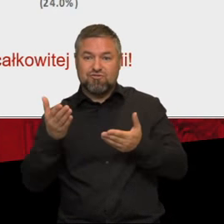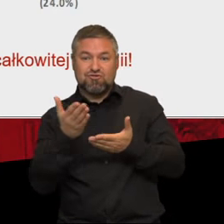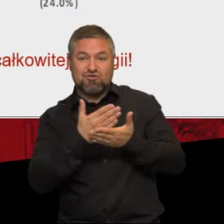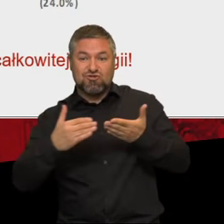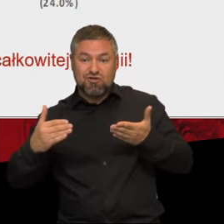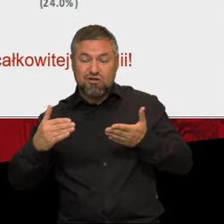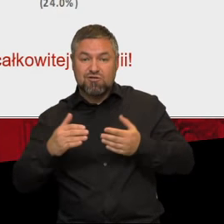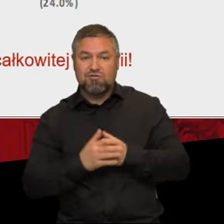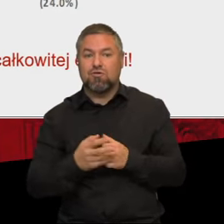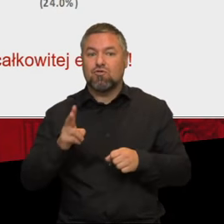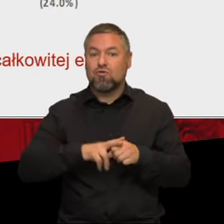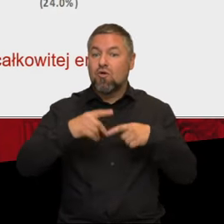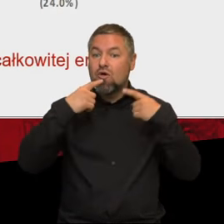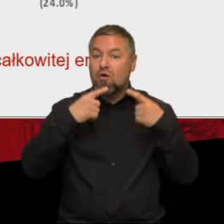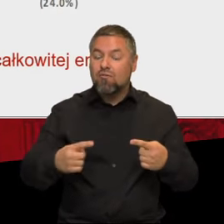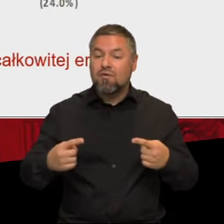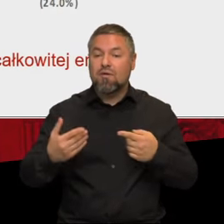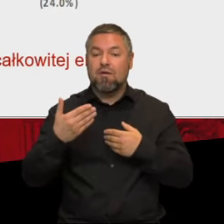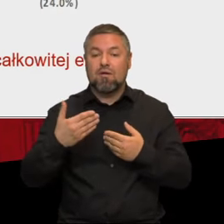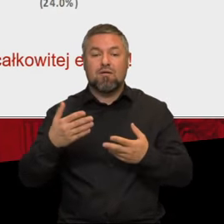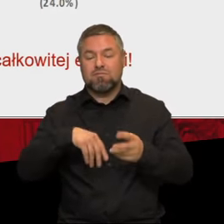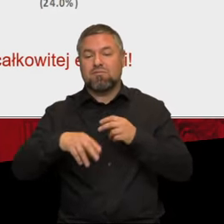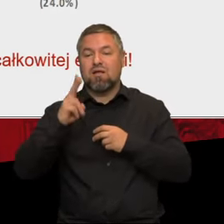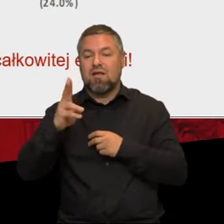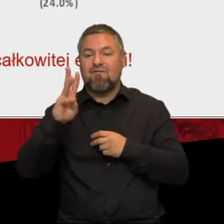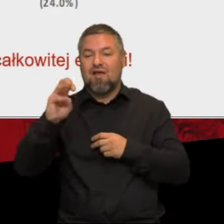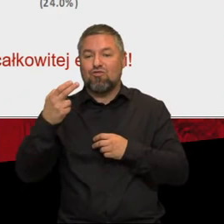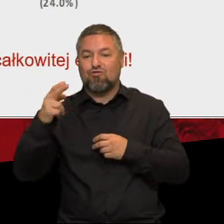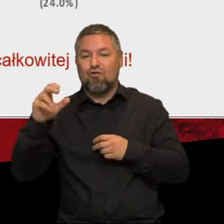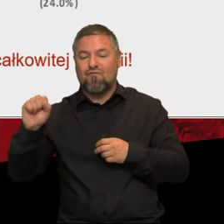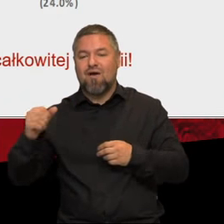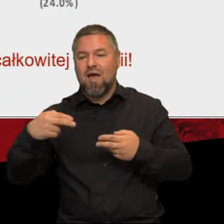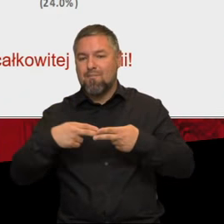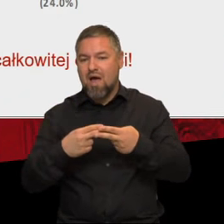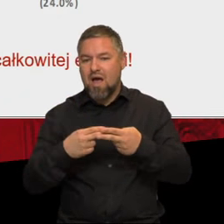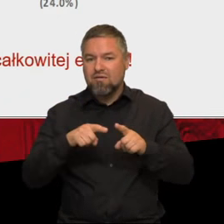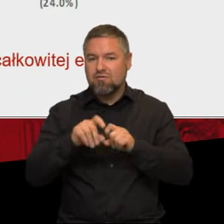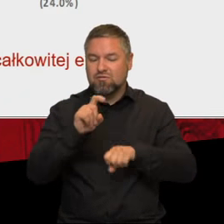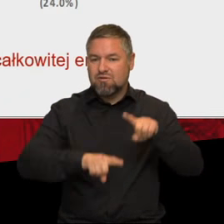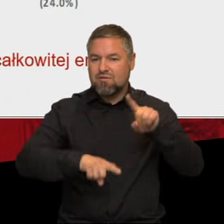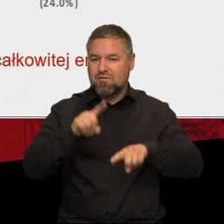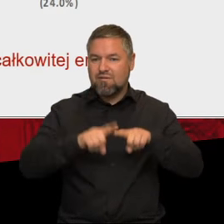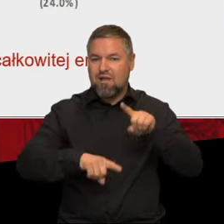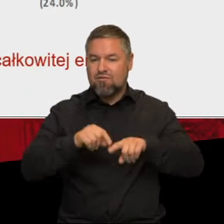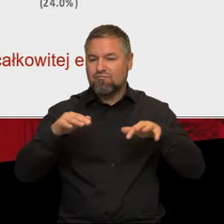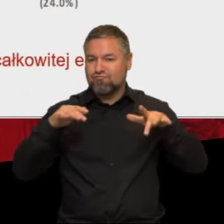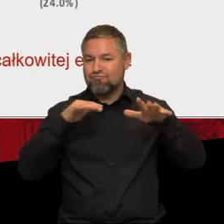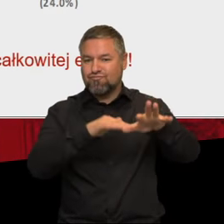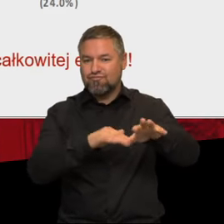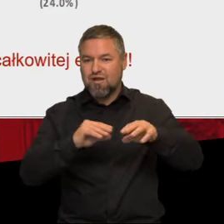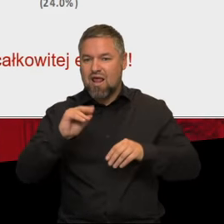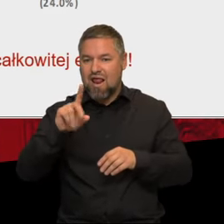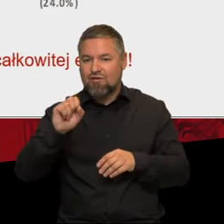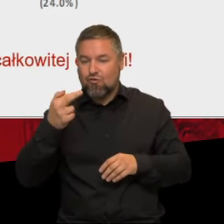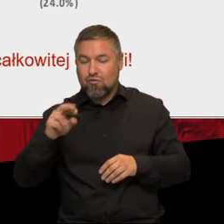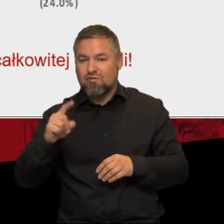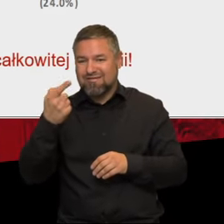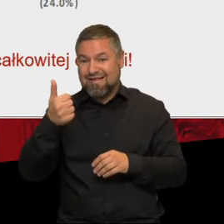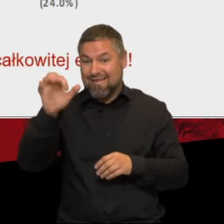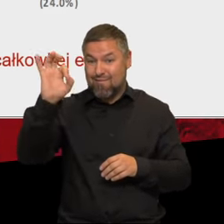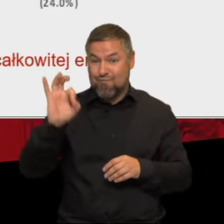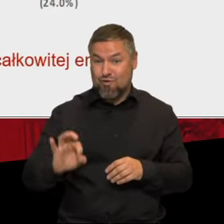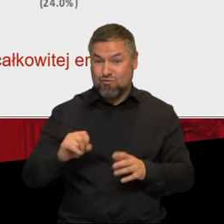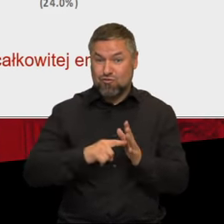część, za którą odpowiada mechanika kwantowa i związana jest z falową naturą elektronów. I to jest zaledwie 1%.